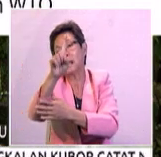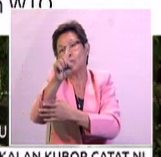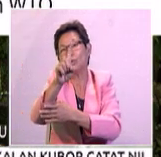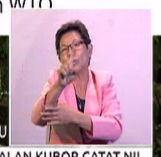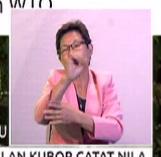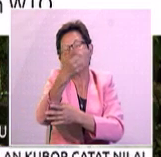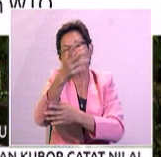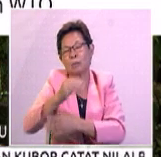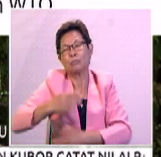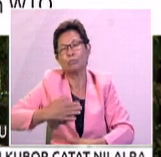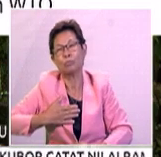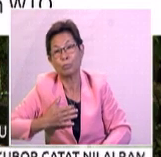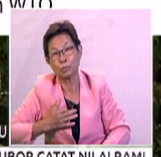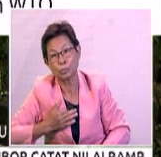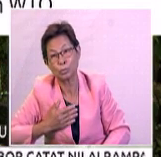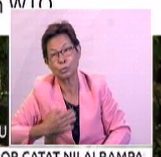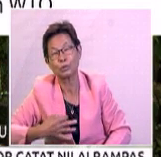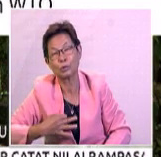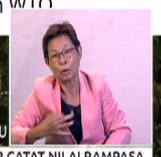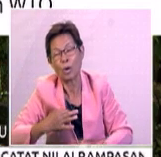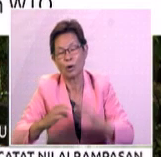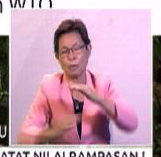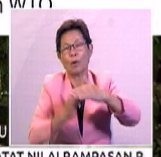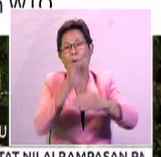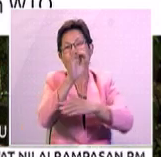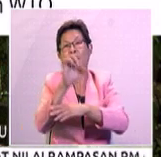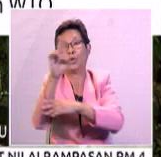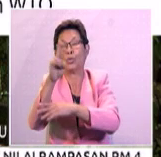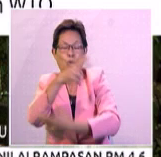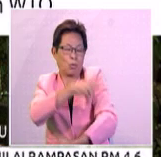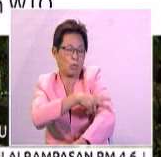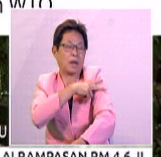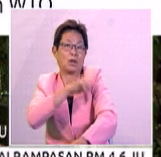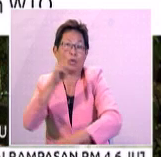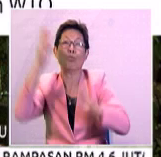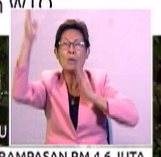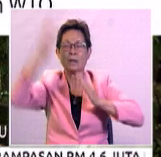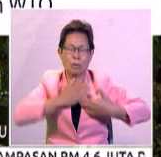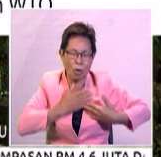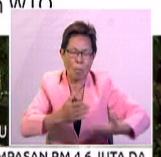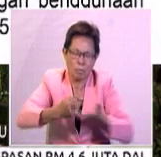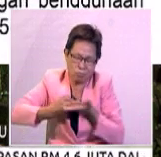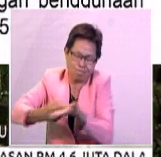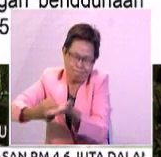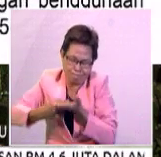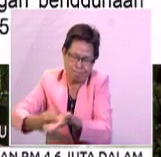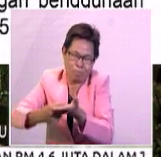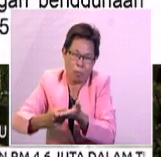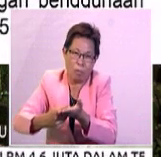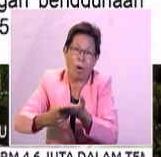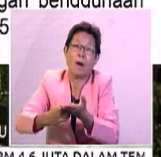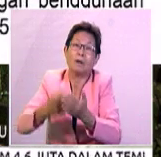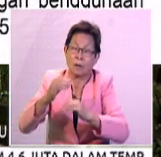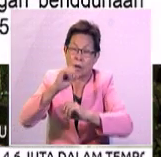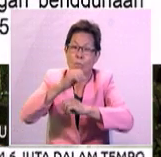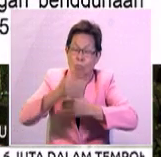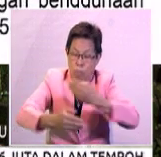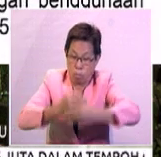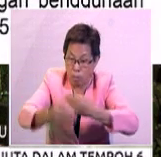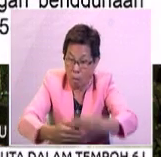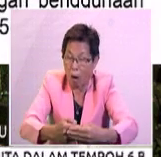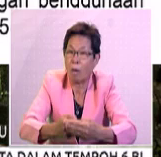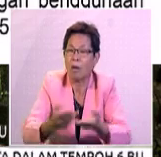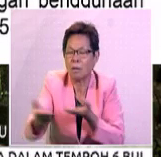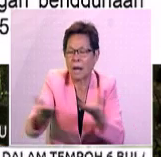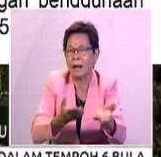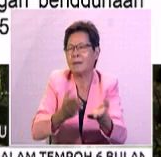skim sukarela di bawah EU Red 2. Negara juga komited untuk berunding secara konstruktif dalam memastikan layanan